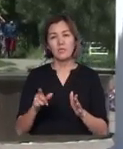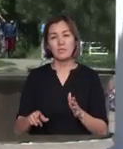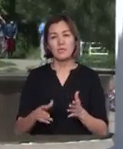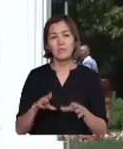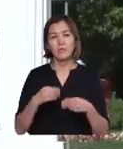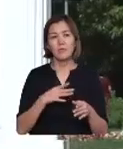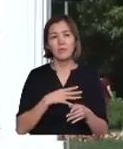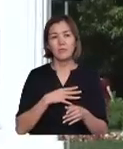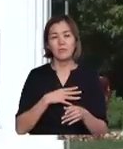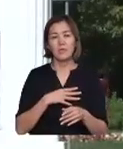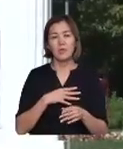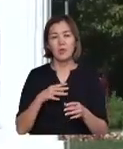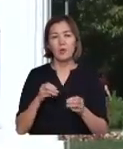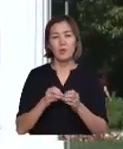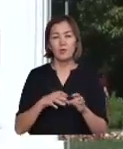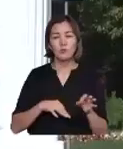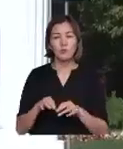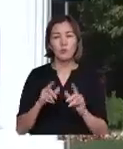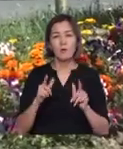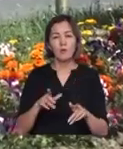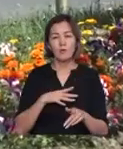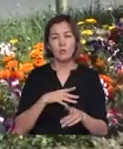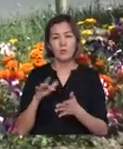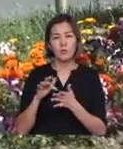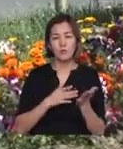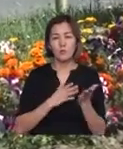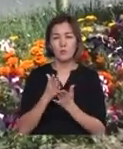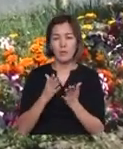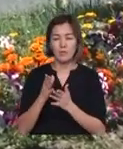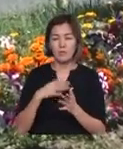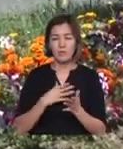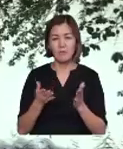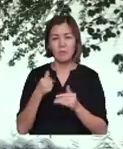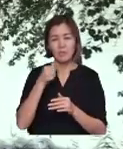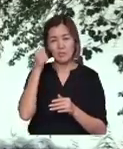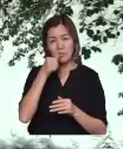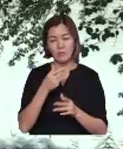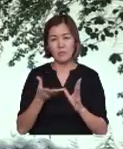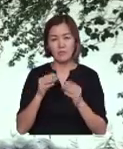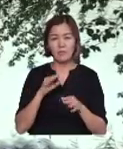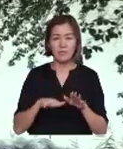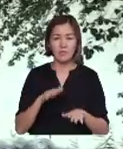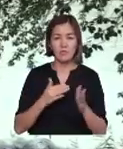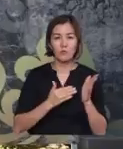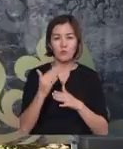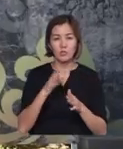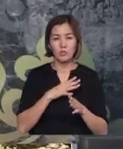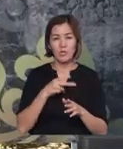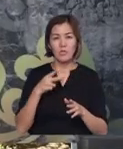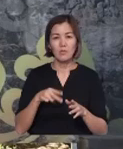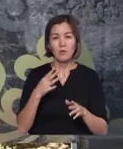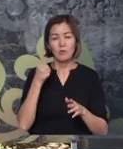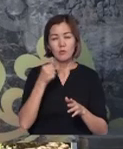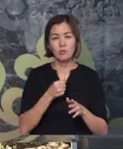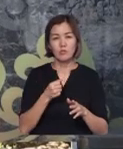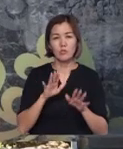70 миллион теңге болатын 10 жоба мақұлданыпты. Дені туризм бағытында. Былтырғы жылмен салыстырғанда көрсеткіш жоғары. Себебі 2023 жыл